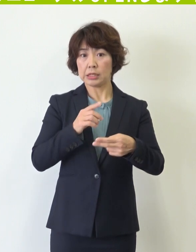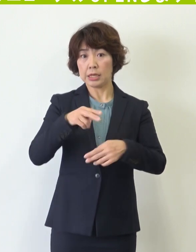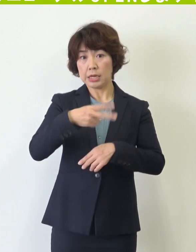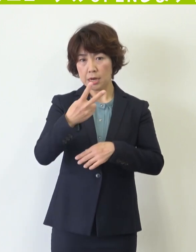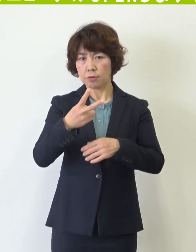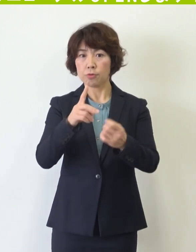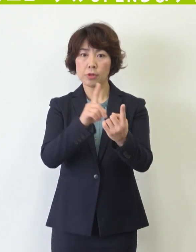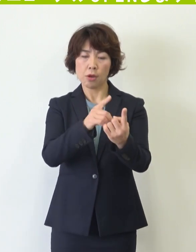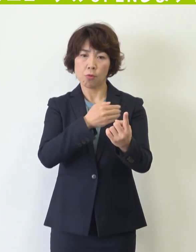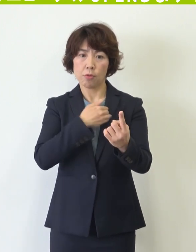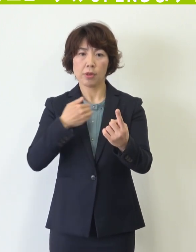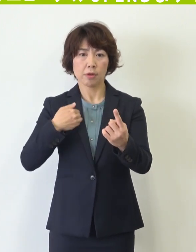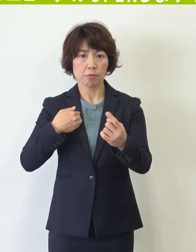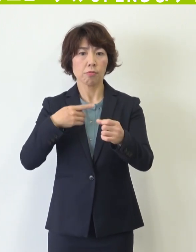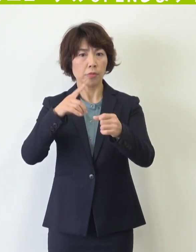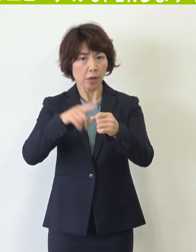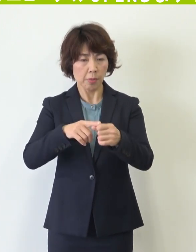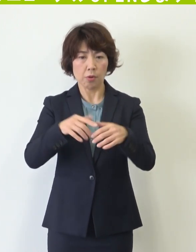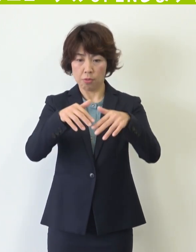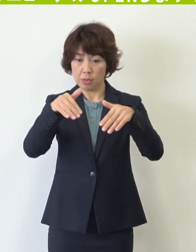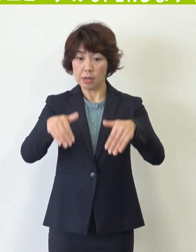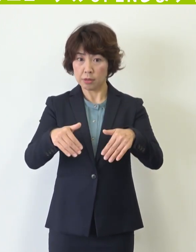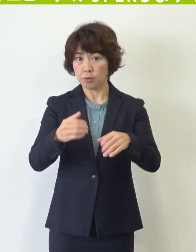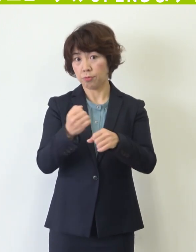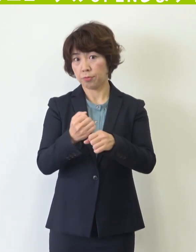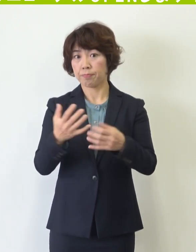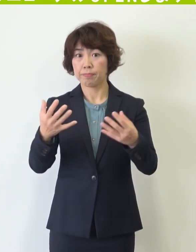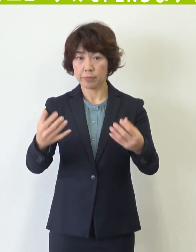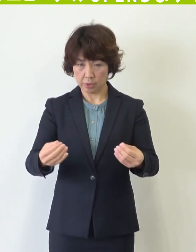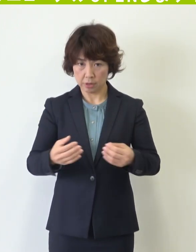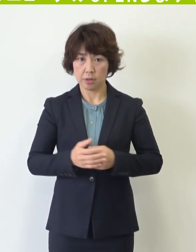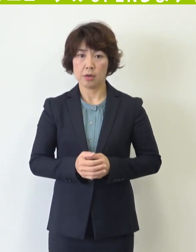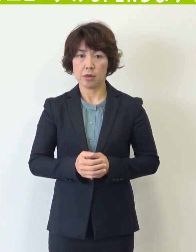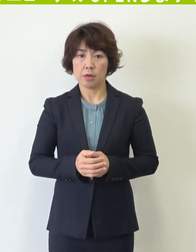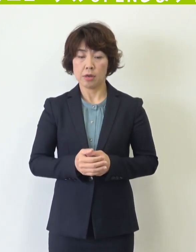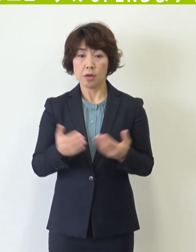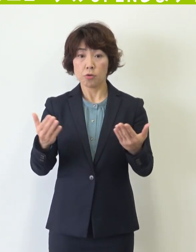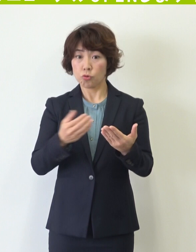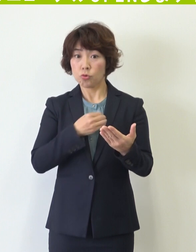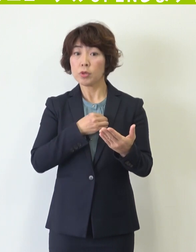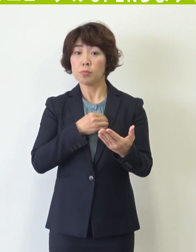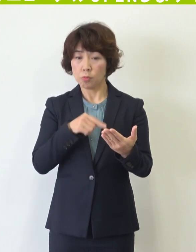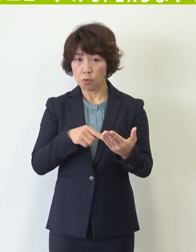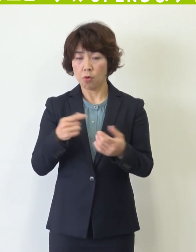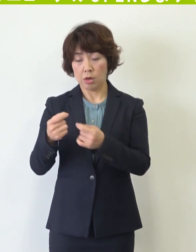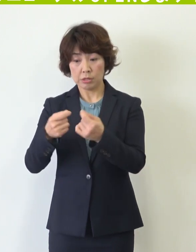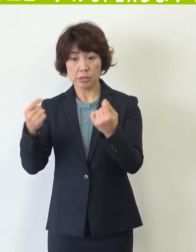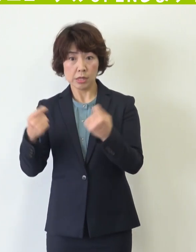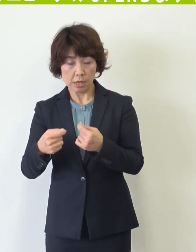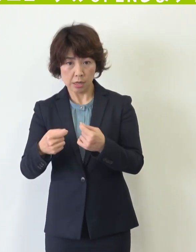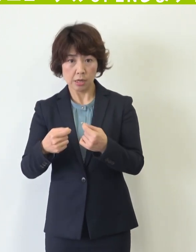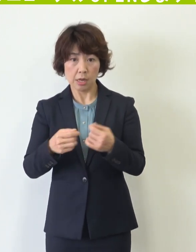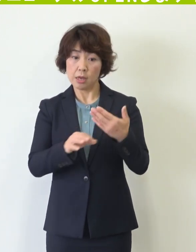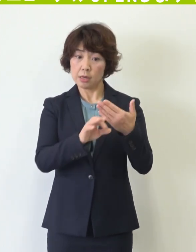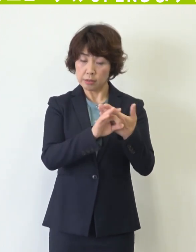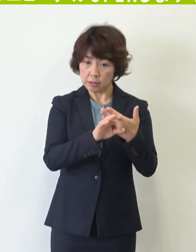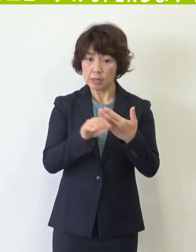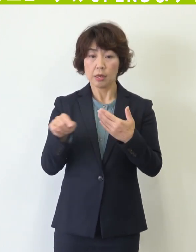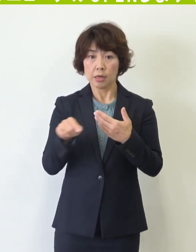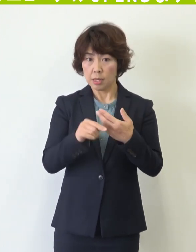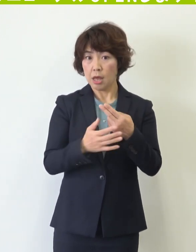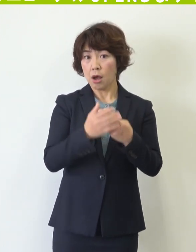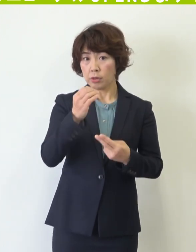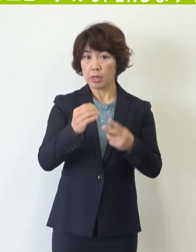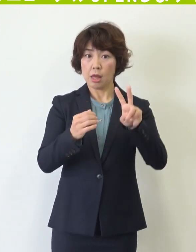200件対応できるようにということで体勢をとらせていただいておりますあの ge 体制もですね正職員会